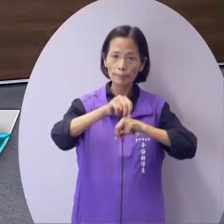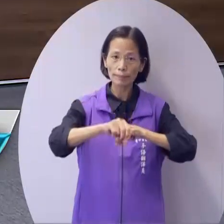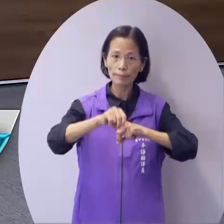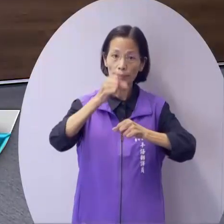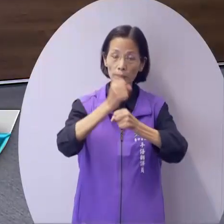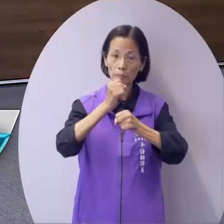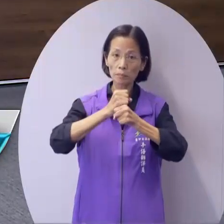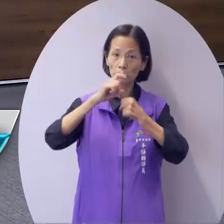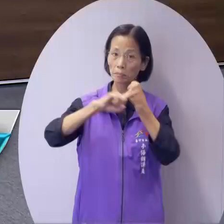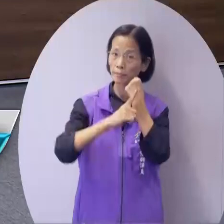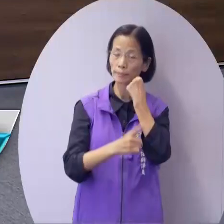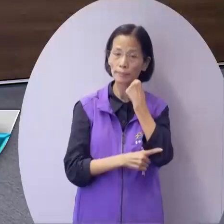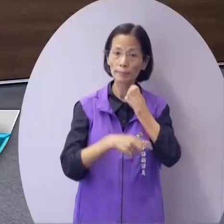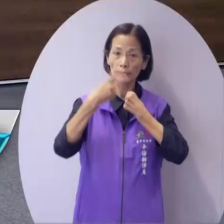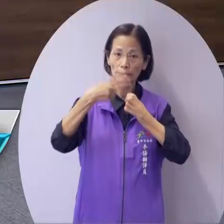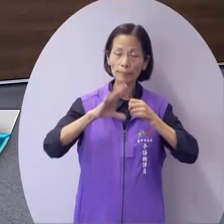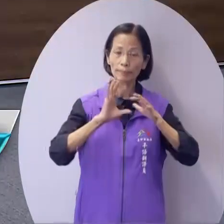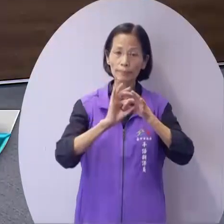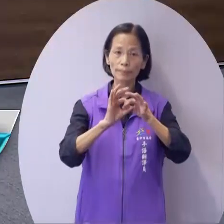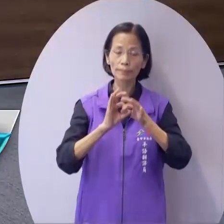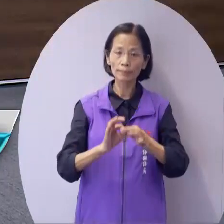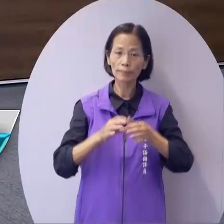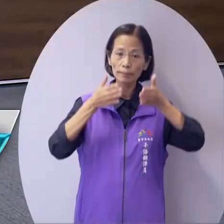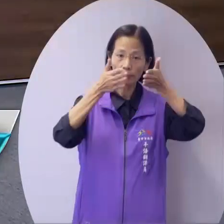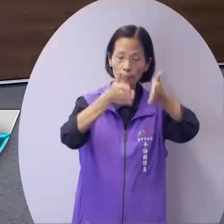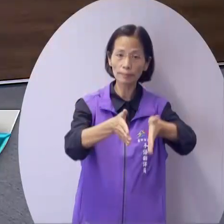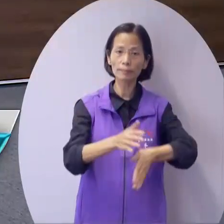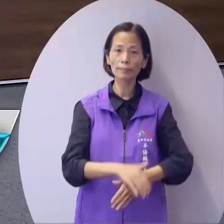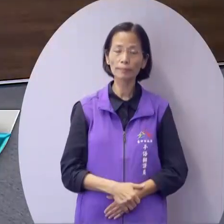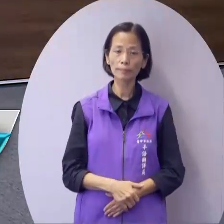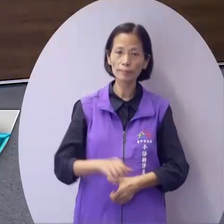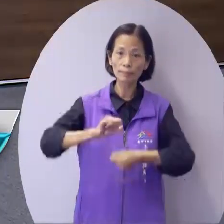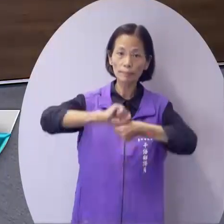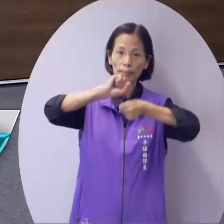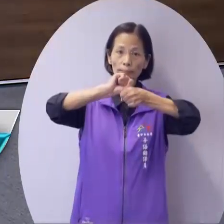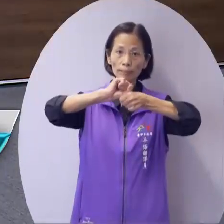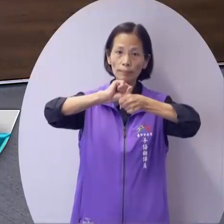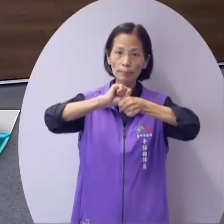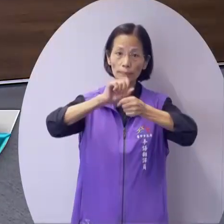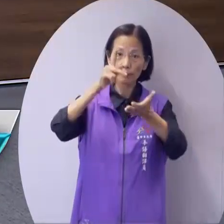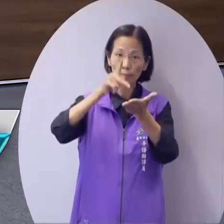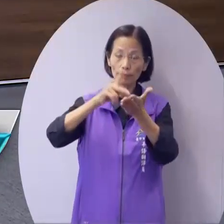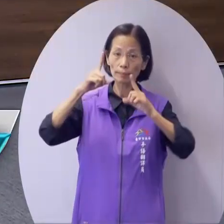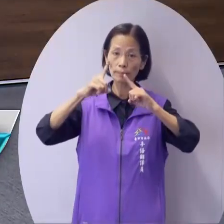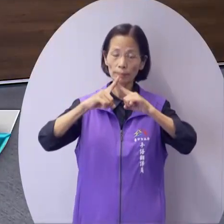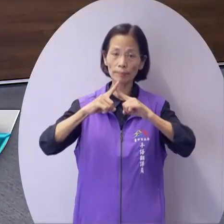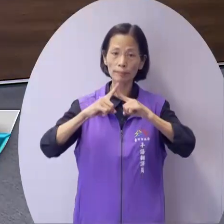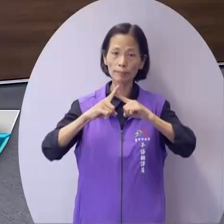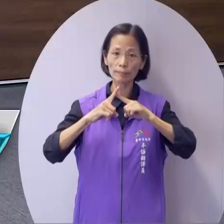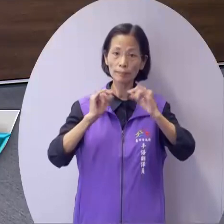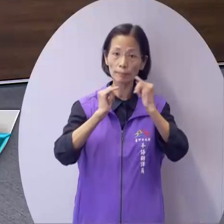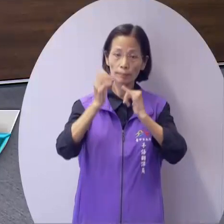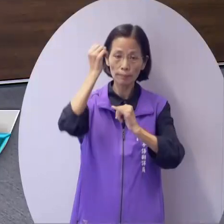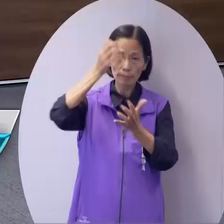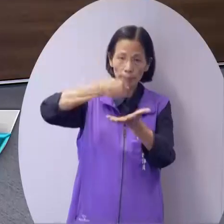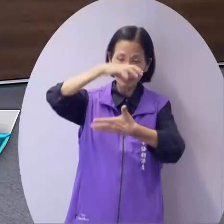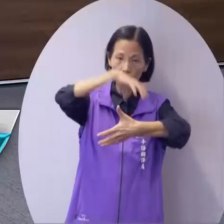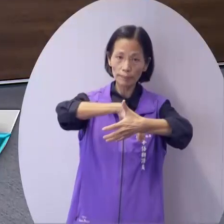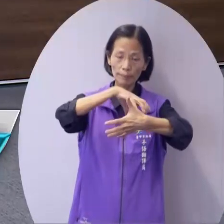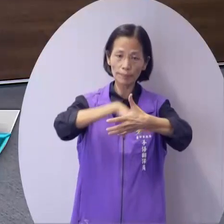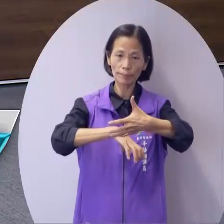式，还有相关对于征订承租人于社会住宅内部